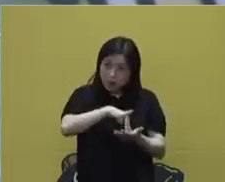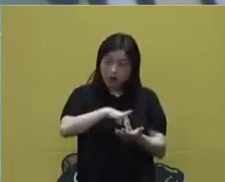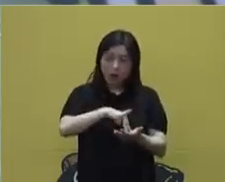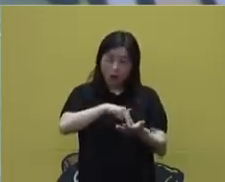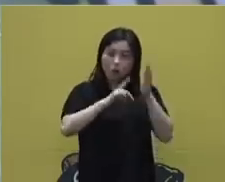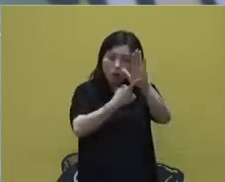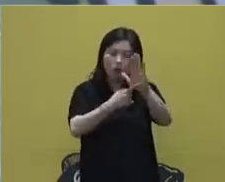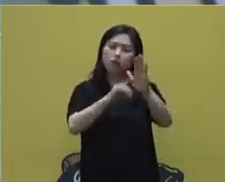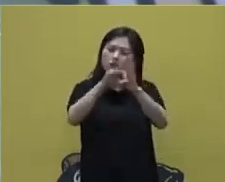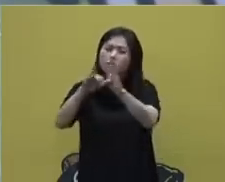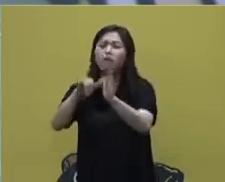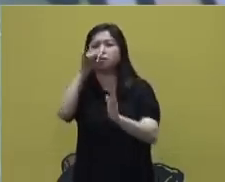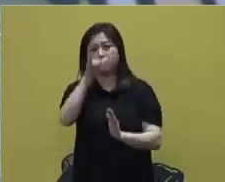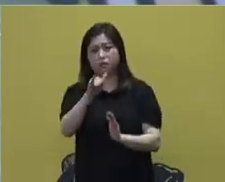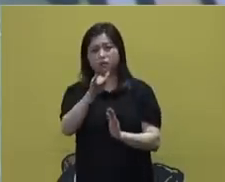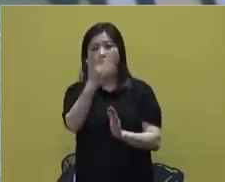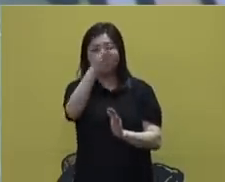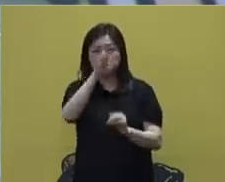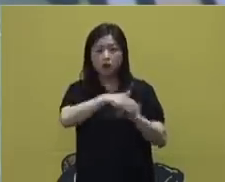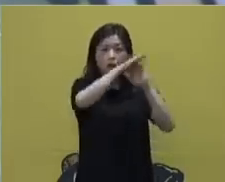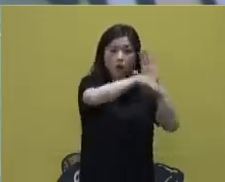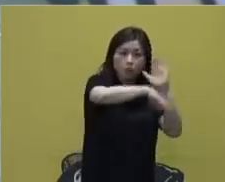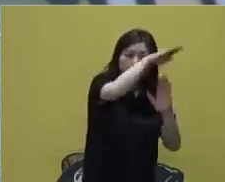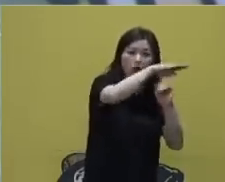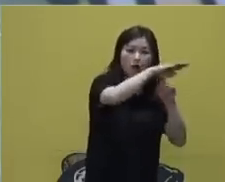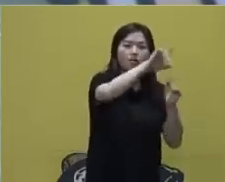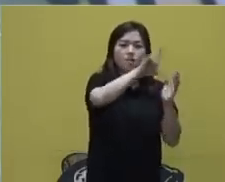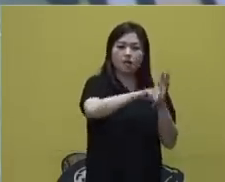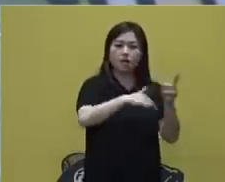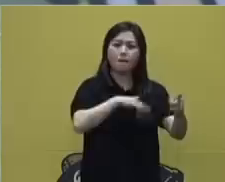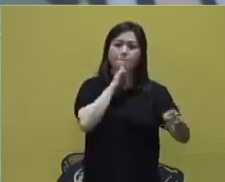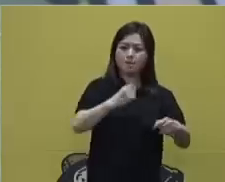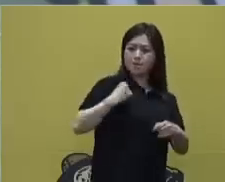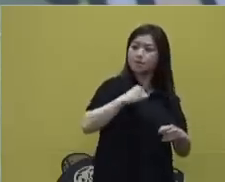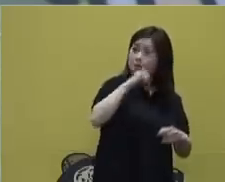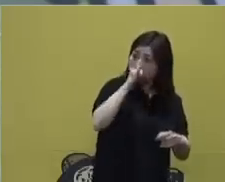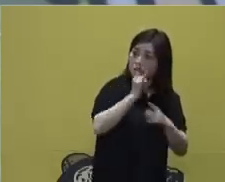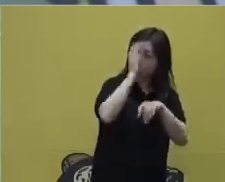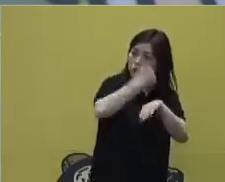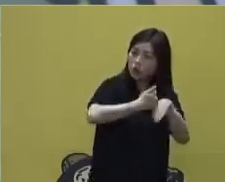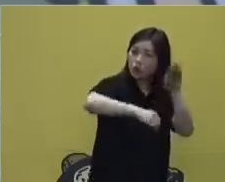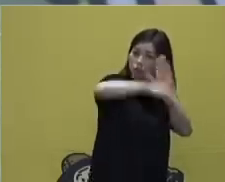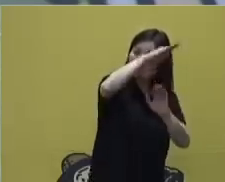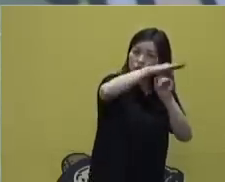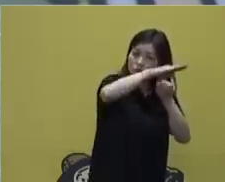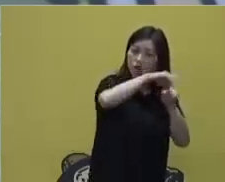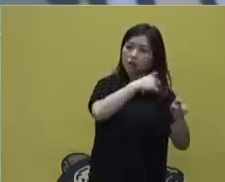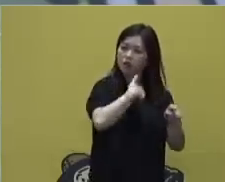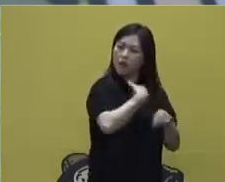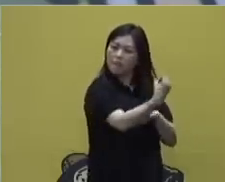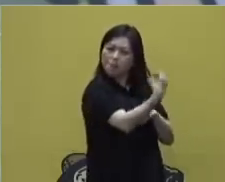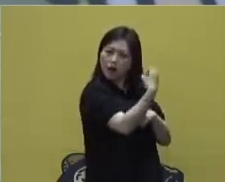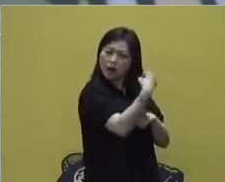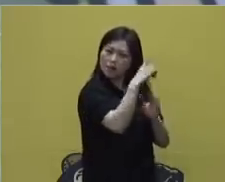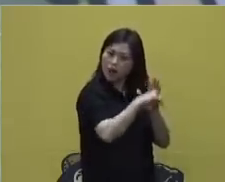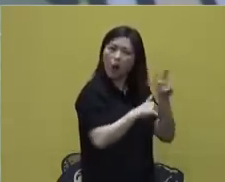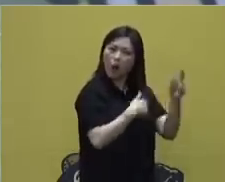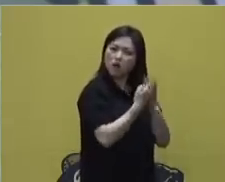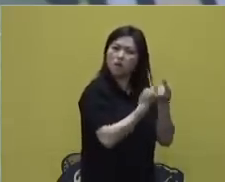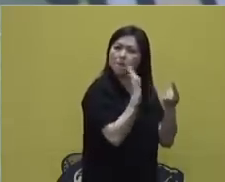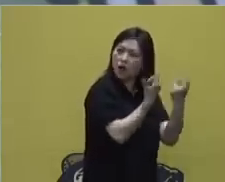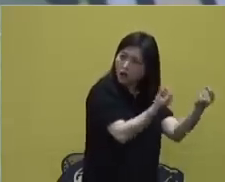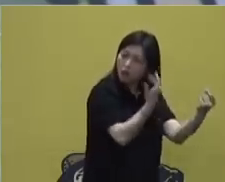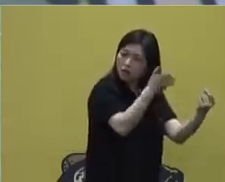그런데 문제는 남북관계에서 좀 말발을 가져야만 김정은 위원장을 우리 대통령께서 설득하시는데 미국이 좀 거기에